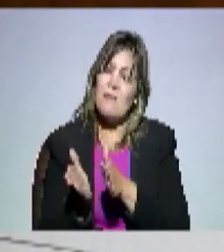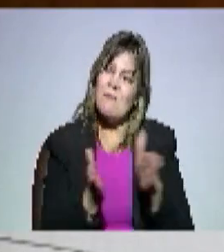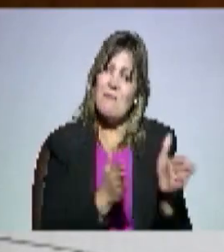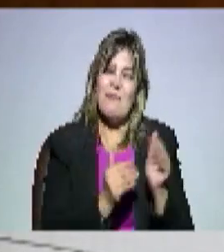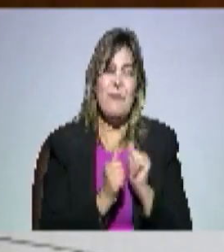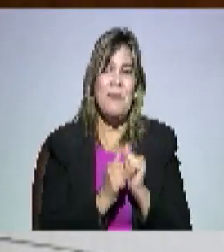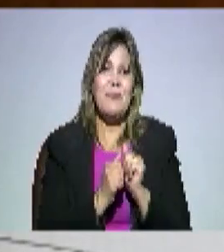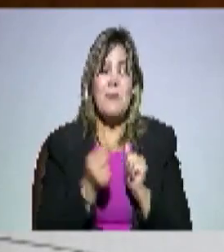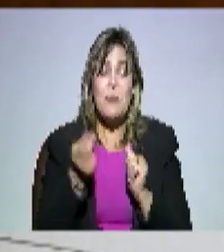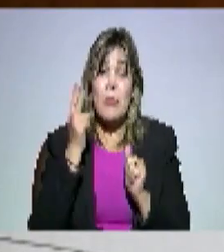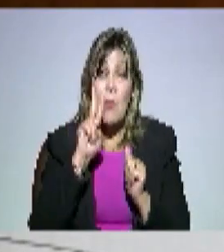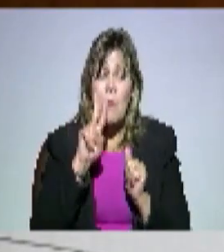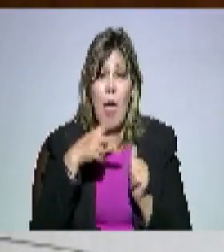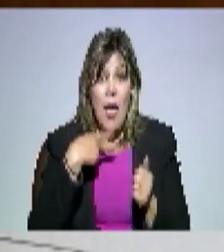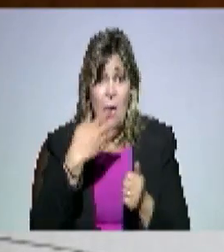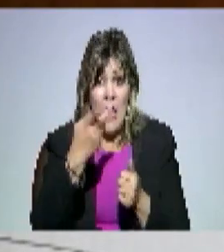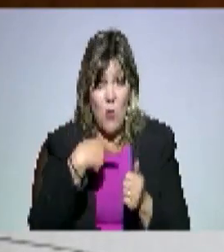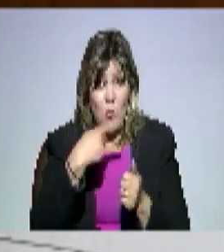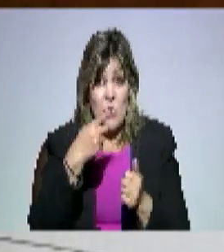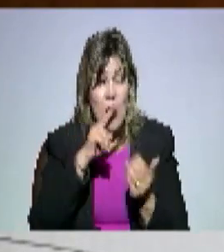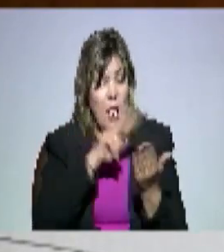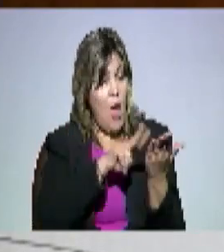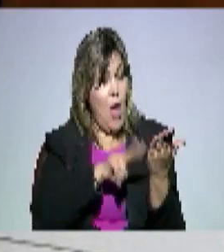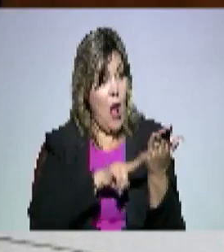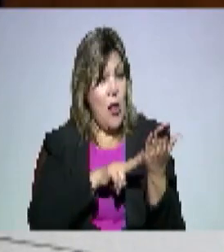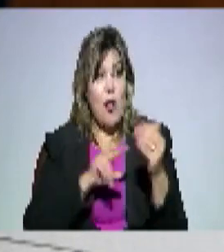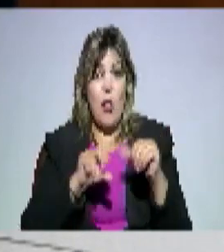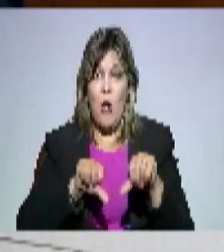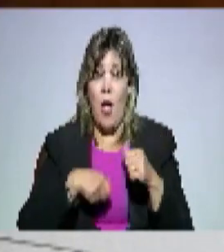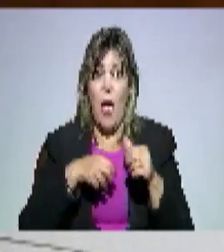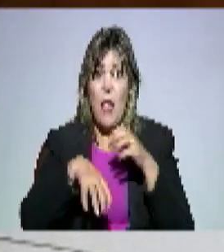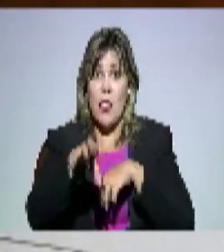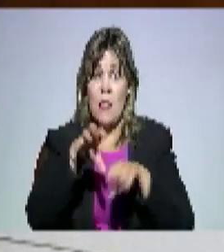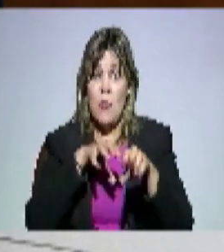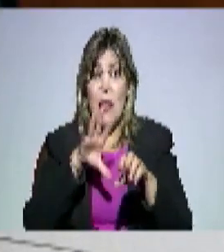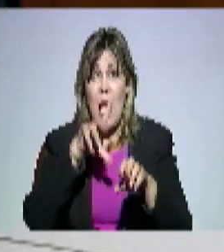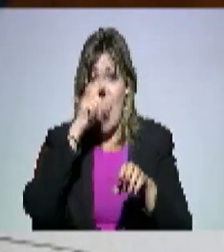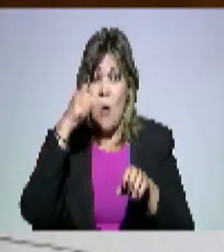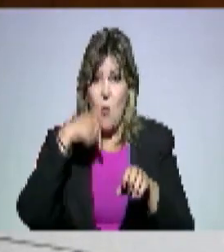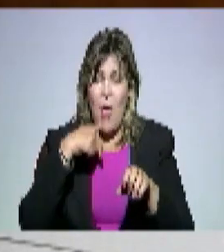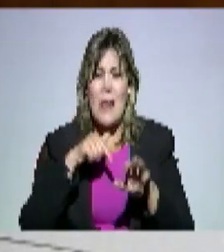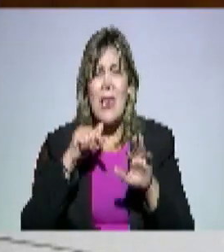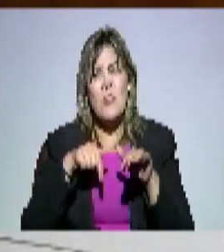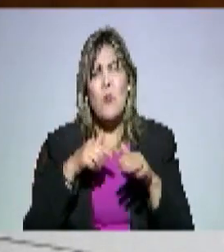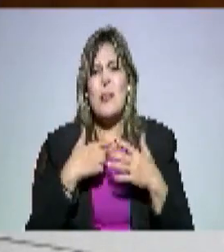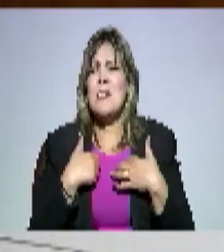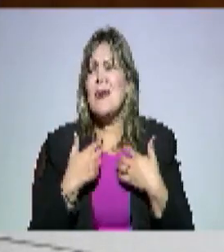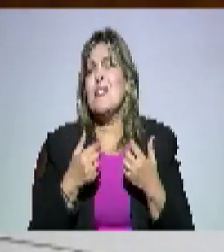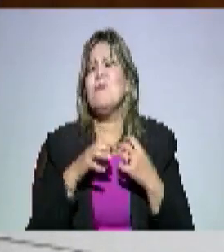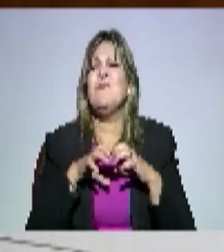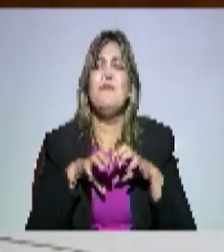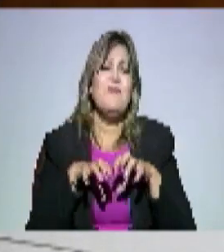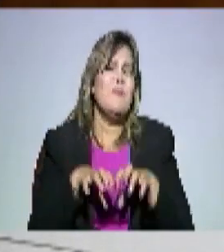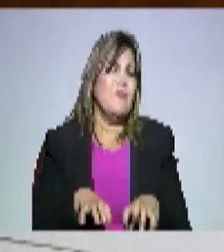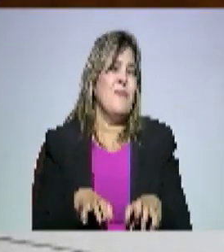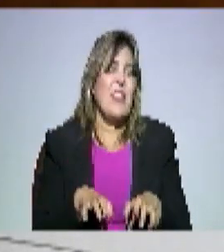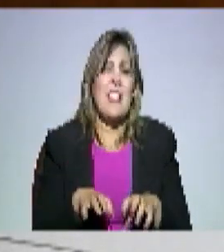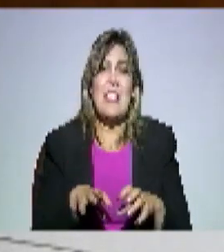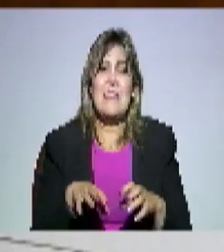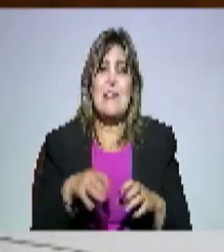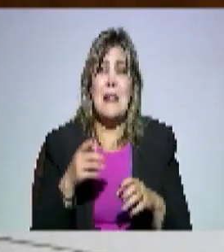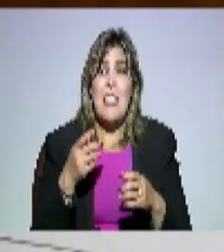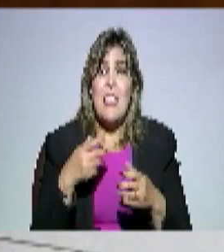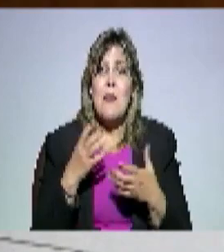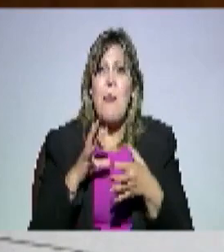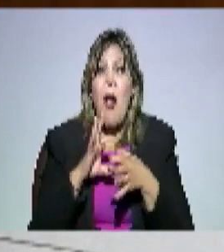حتى لو احنا دلوقتي في حاله ضعف في حاله تهاون في حاله خمول في حاله كسل في علاقتنا بربنا حتى